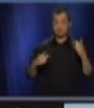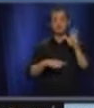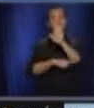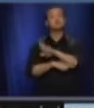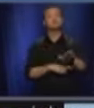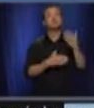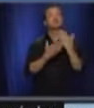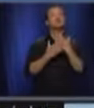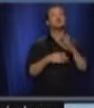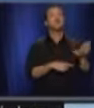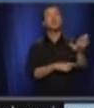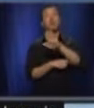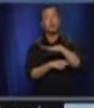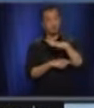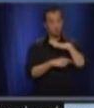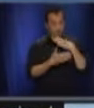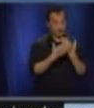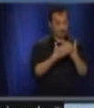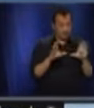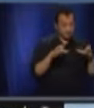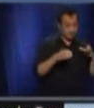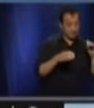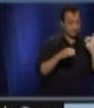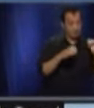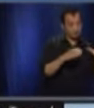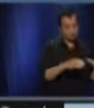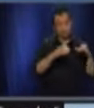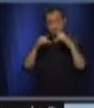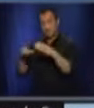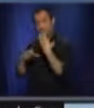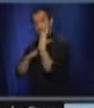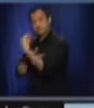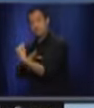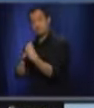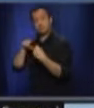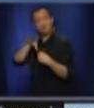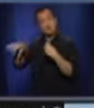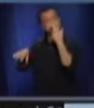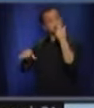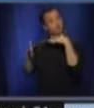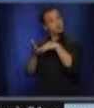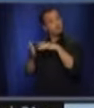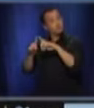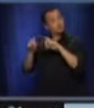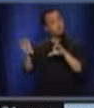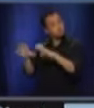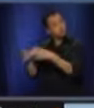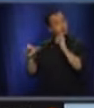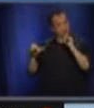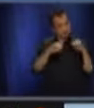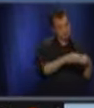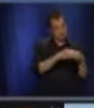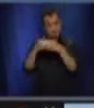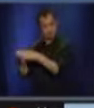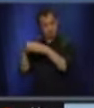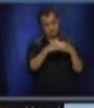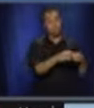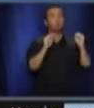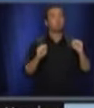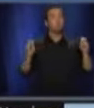des activités parascolaires ou des programmes réguliers, dont le sport-études. Alors ça, je pense que c'est une bonne nouvelle parce que les gens